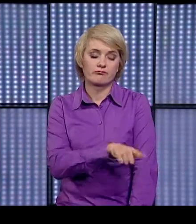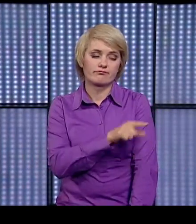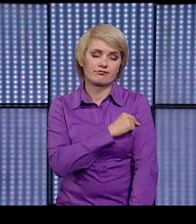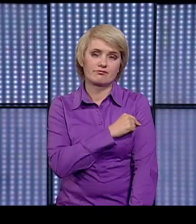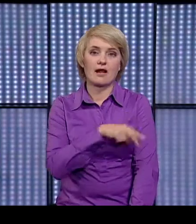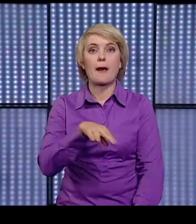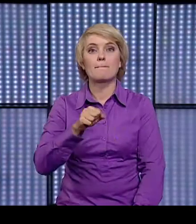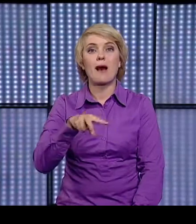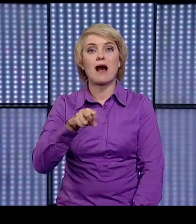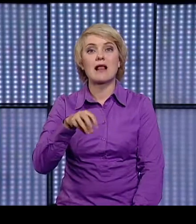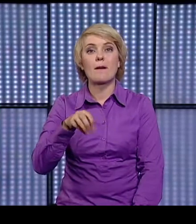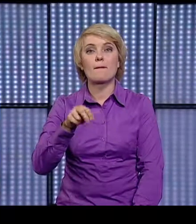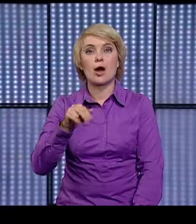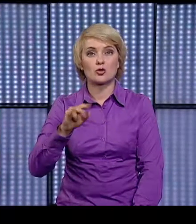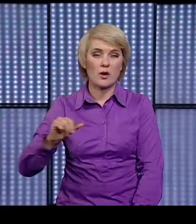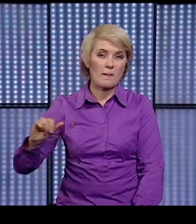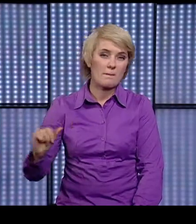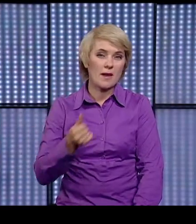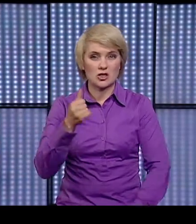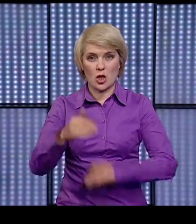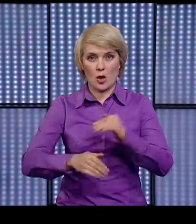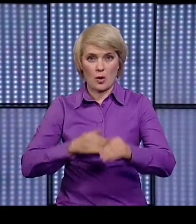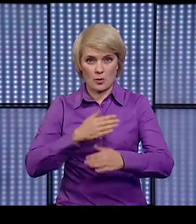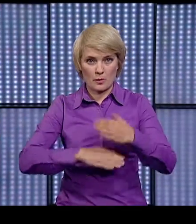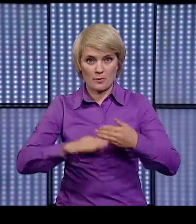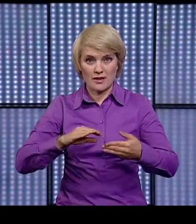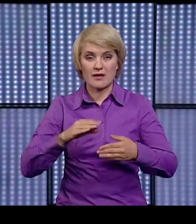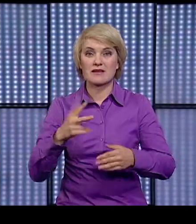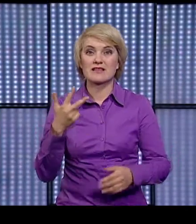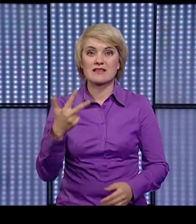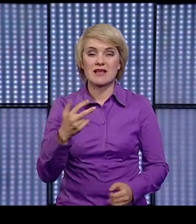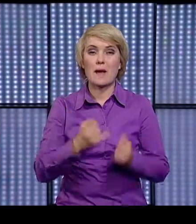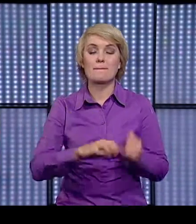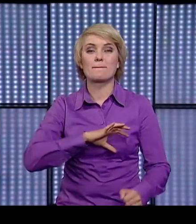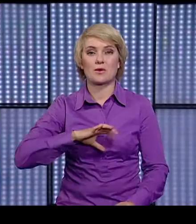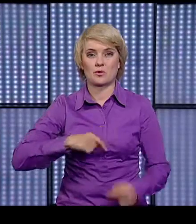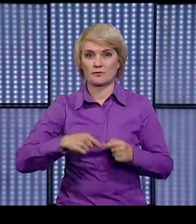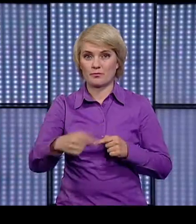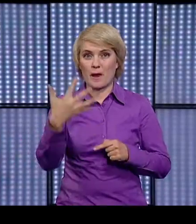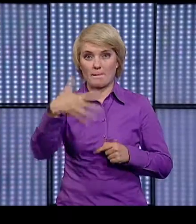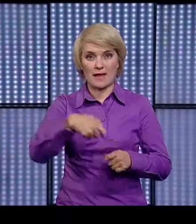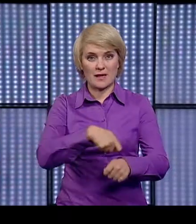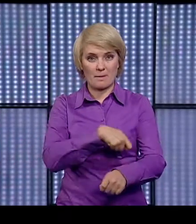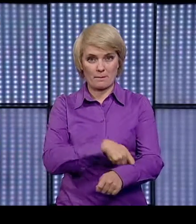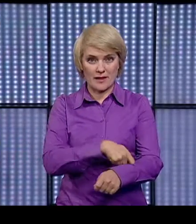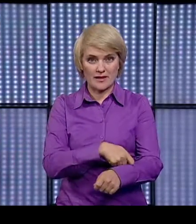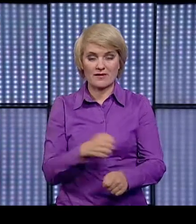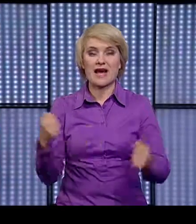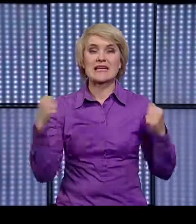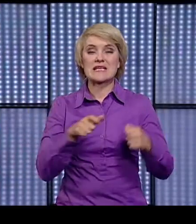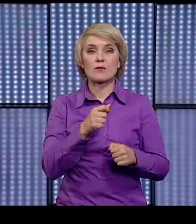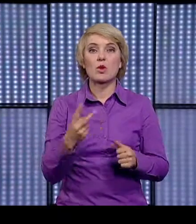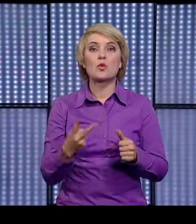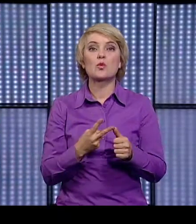на своїй першій паралімпіаді наплавав на 3 бронзи. У запливі на 50 метрів серед спортсменів 2-го за тяжкістю класу